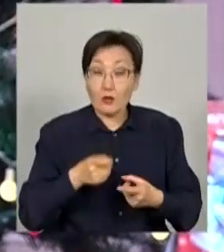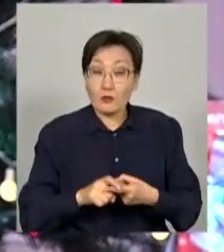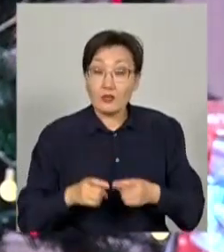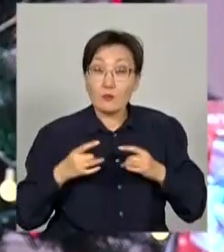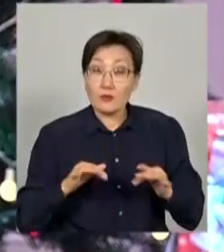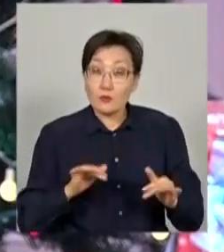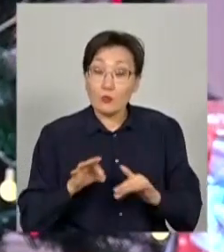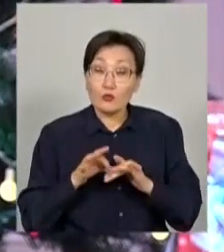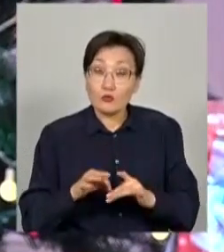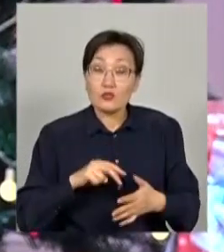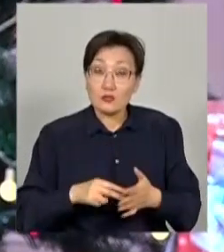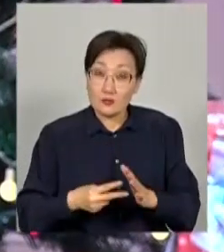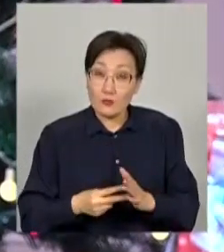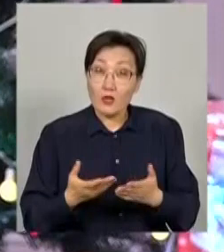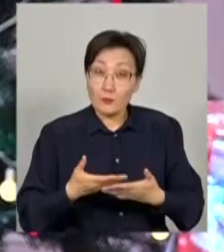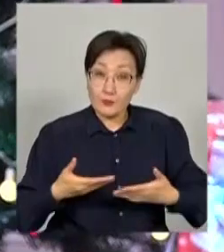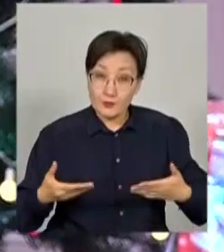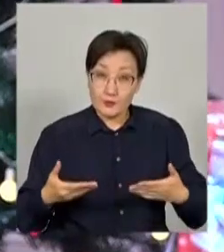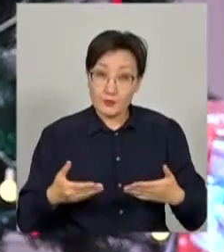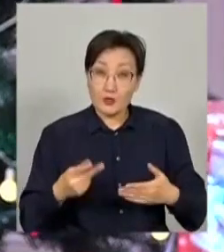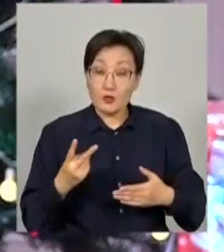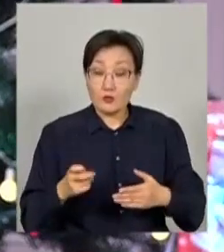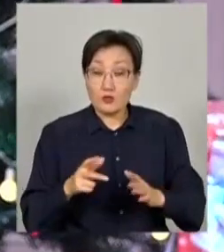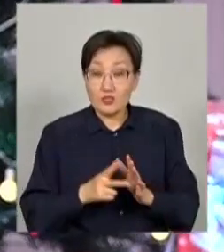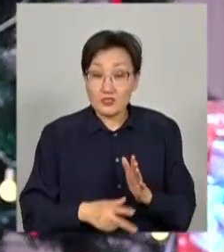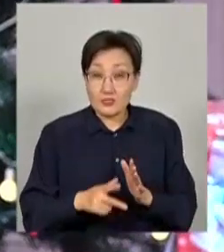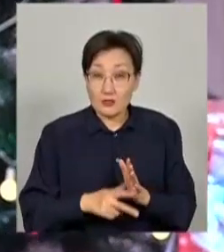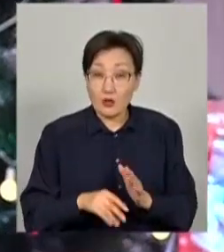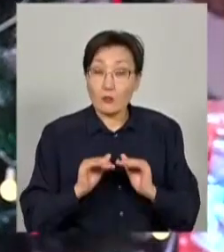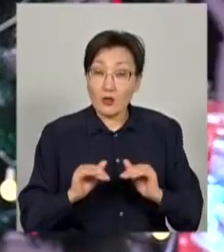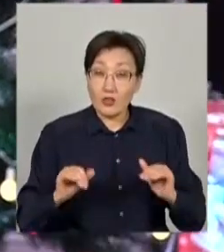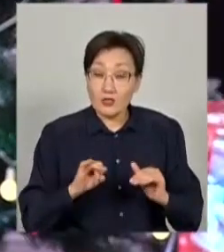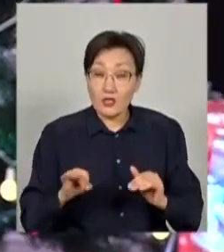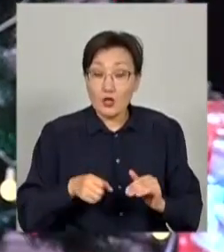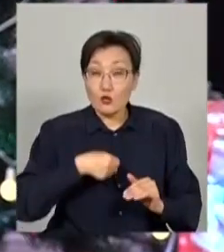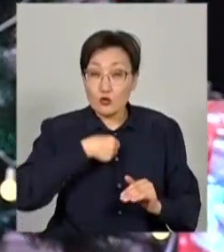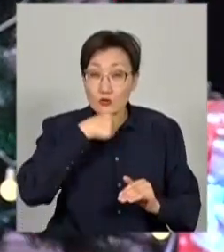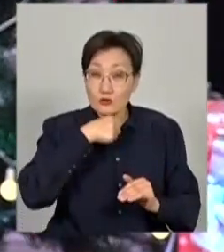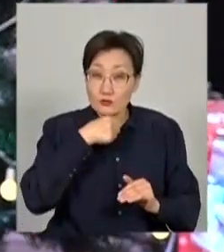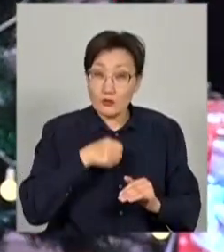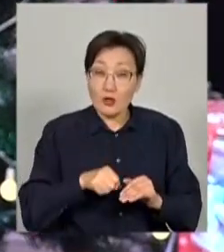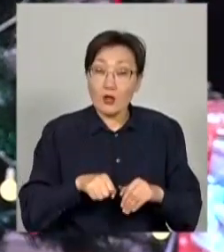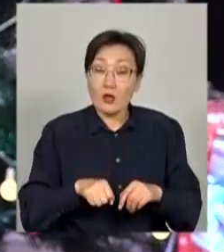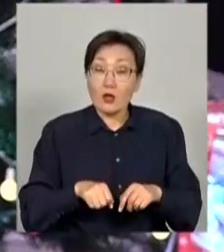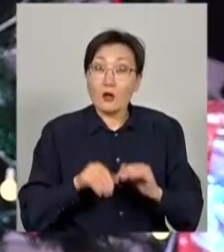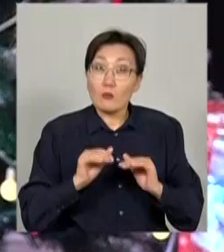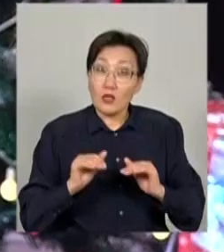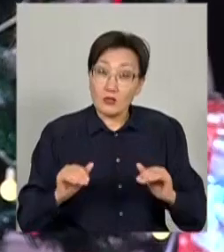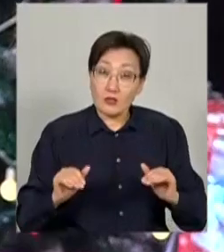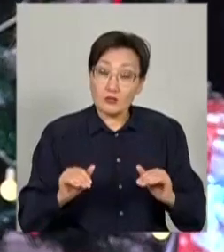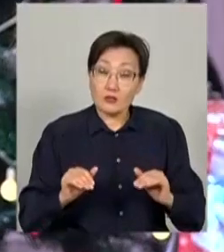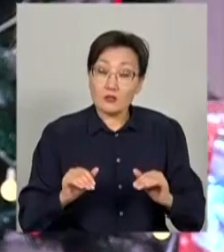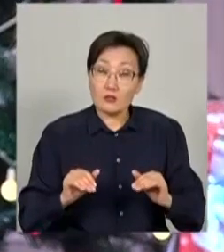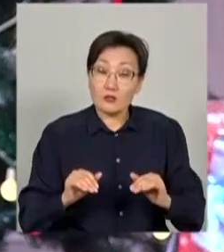жатырмыз. Бізде 280 бала және үлкен балалар